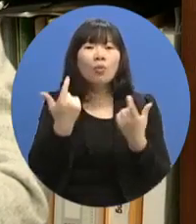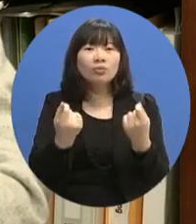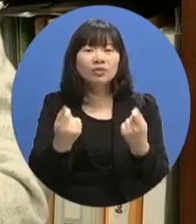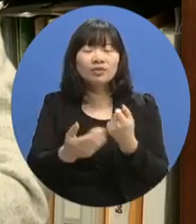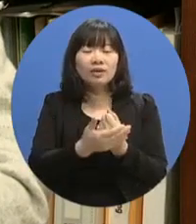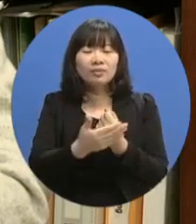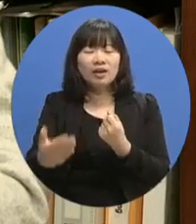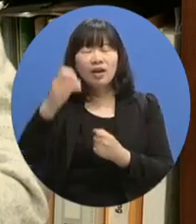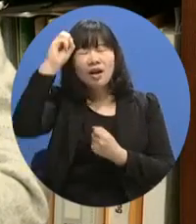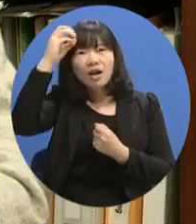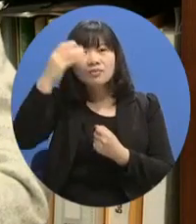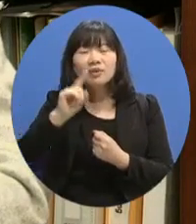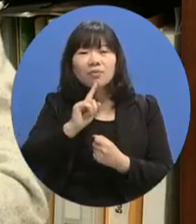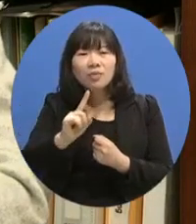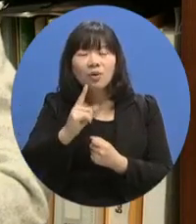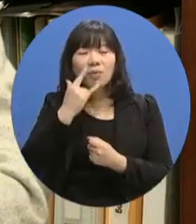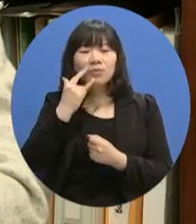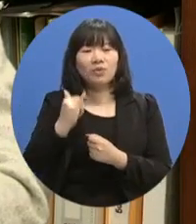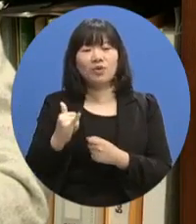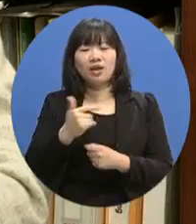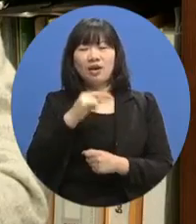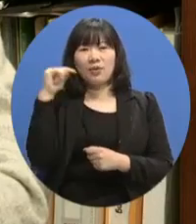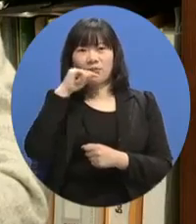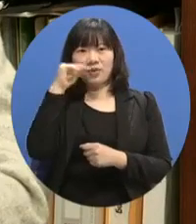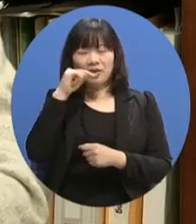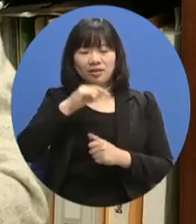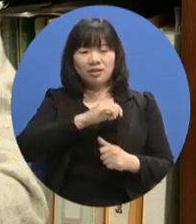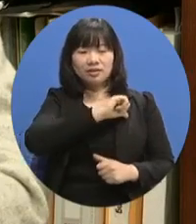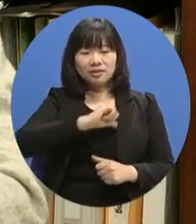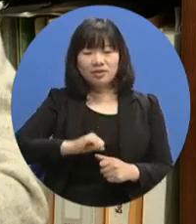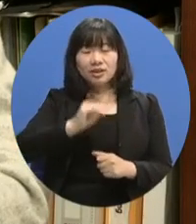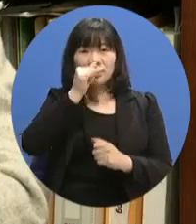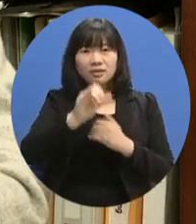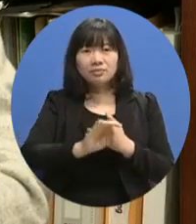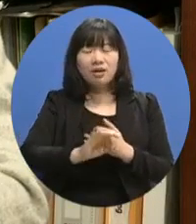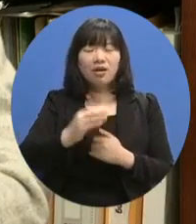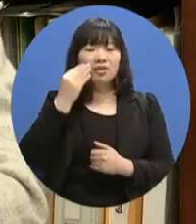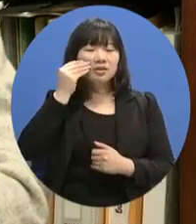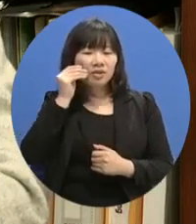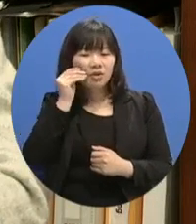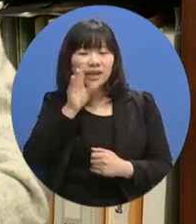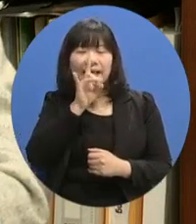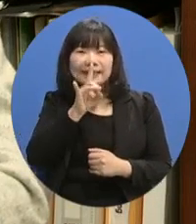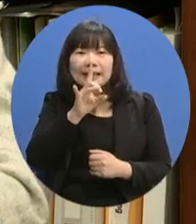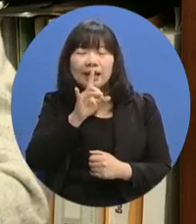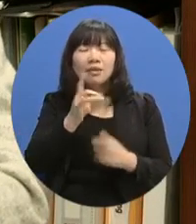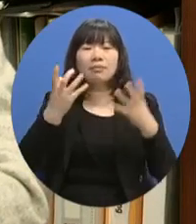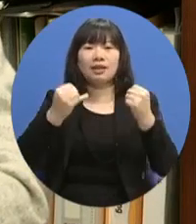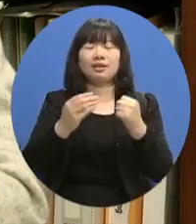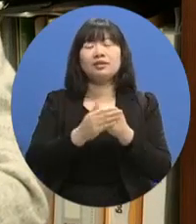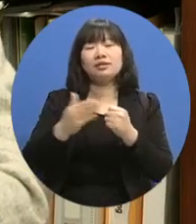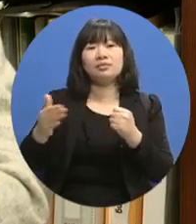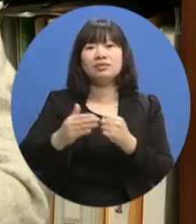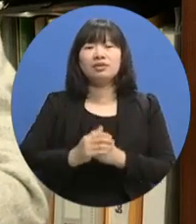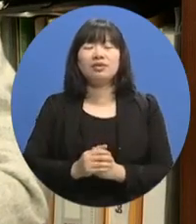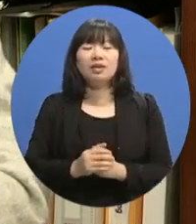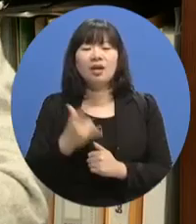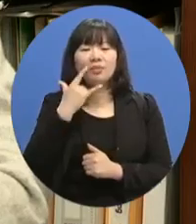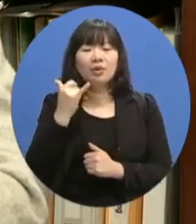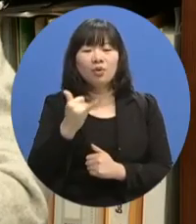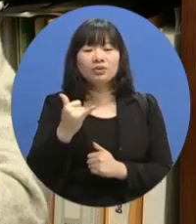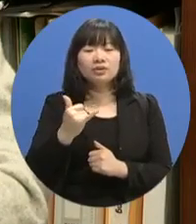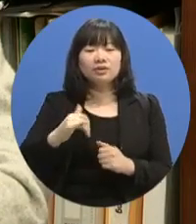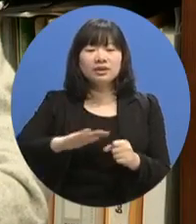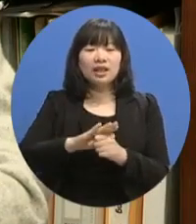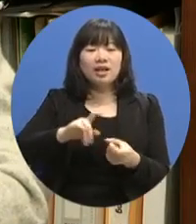근데 갑자기 부모가 굉장히 엄격하게 절제를 시키게 되면 아이가 적응하지 못하는 경우가 굉장히 많고요. 그래서 부모하고